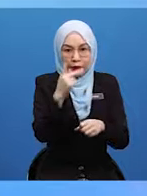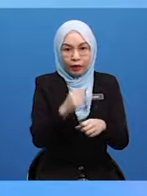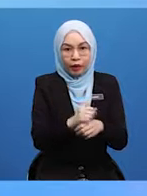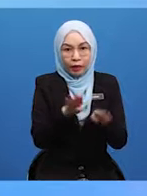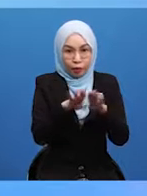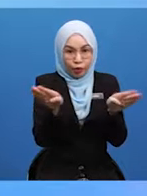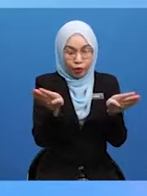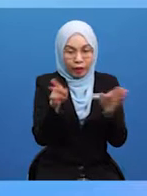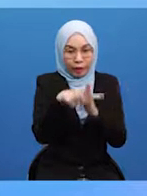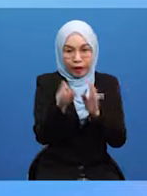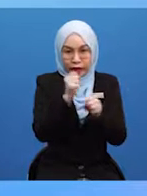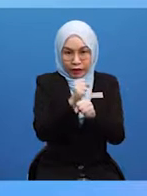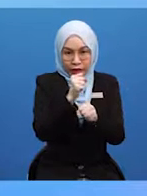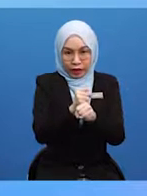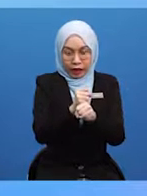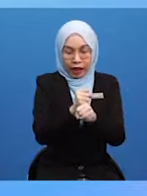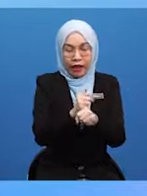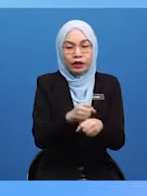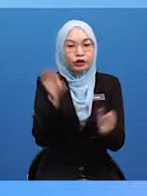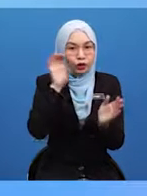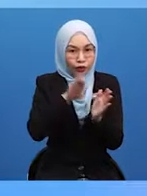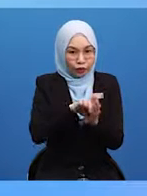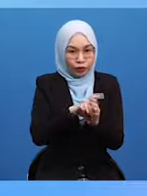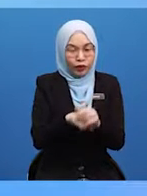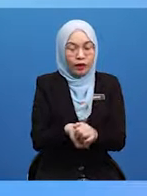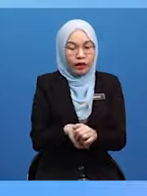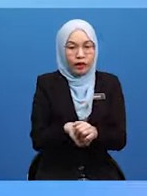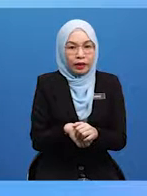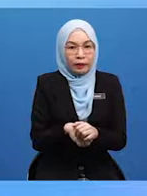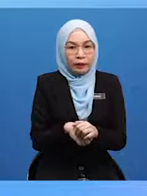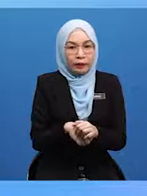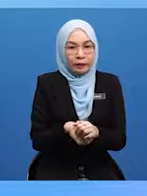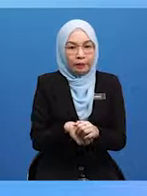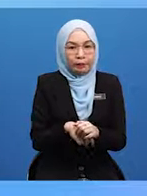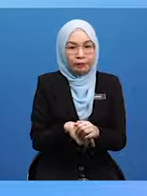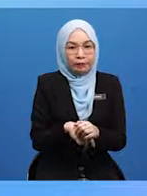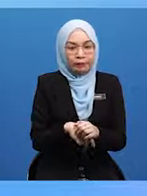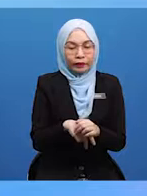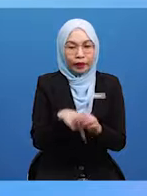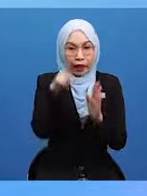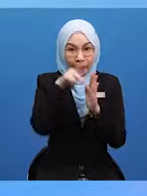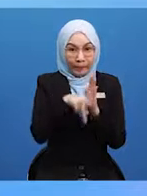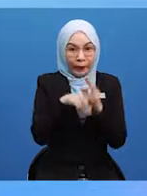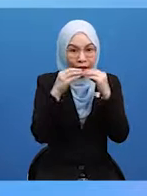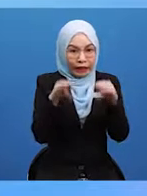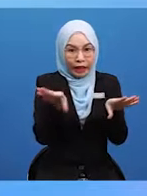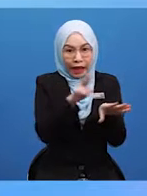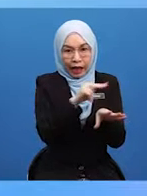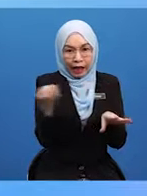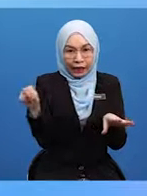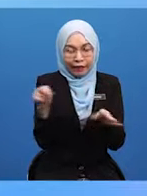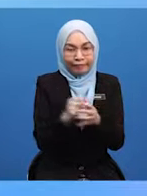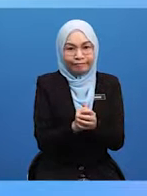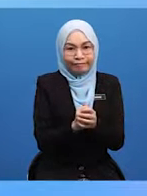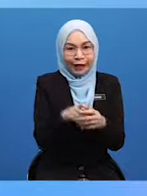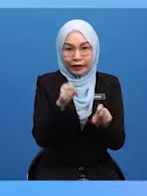pemasaran dan pengaturcaraan komputer. Contoh bandar teknologi maklumat adalah Cyberjaya